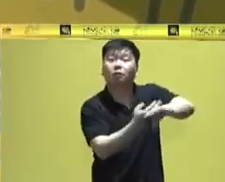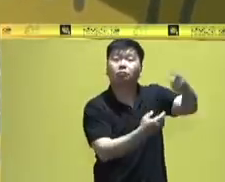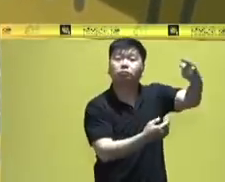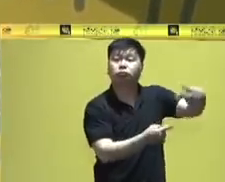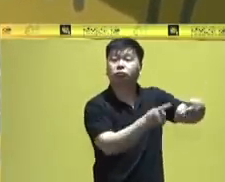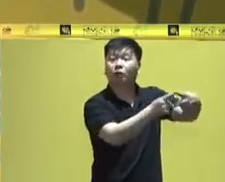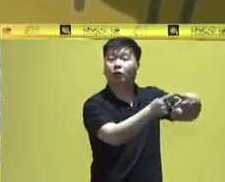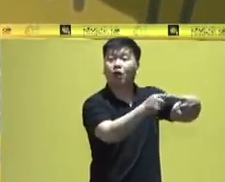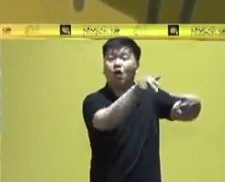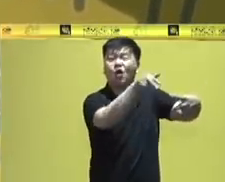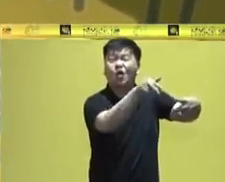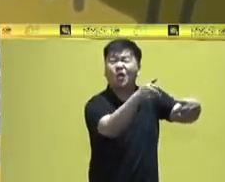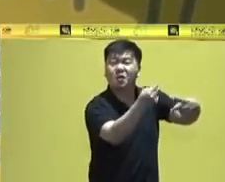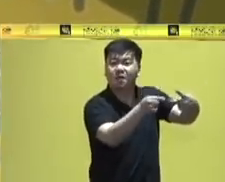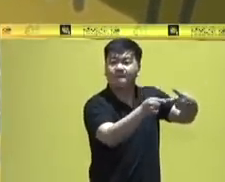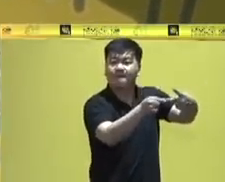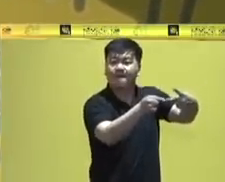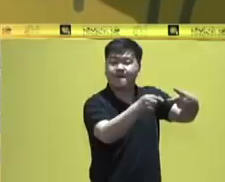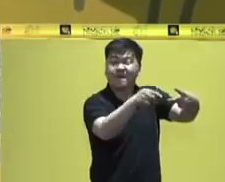존재감이 별로 없죠.